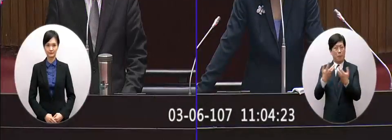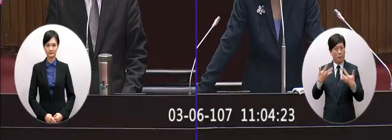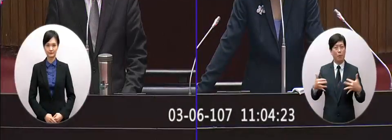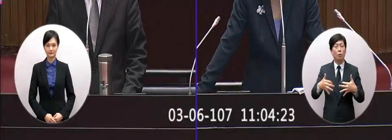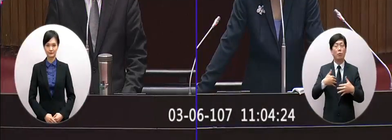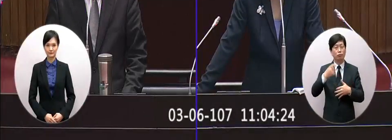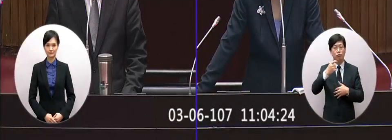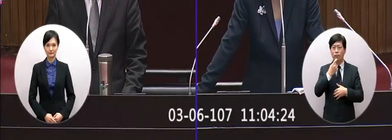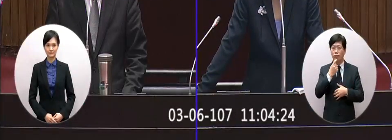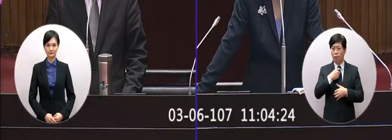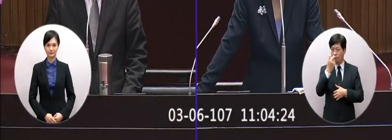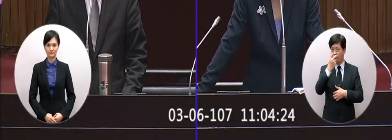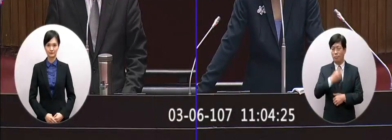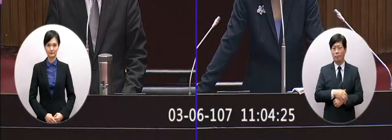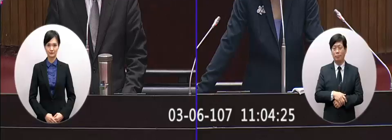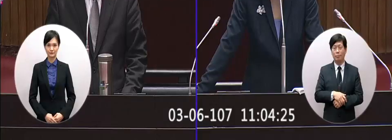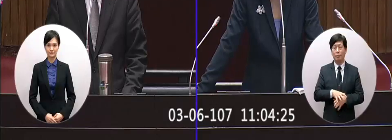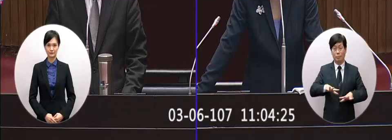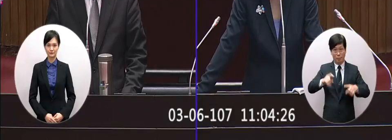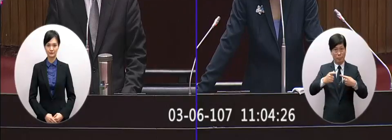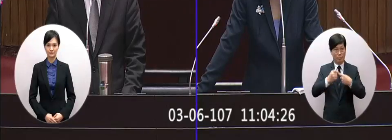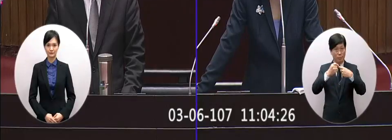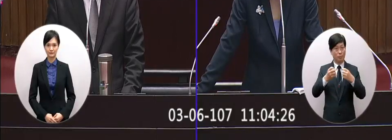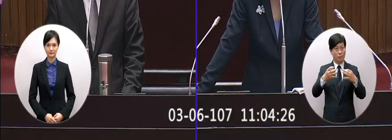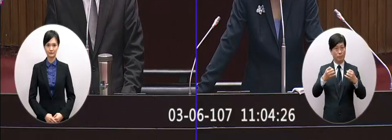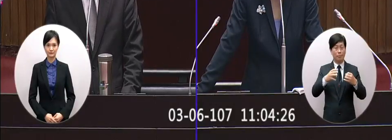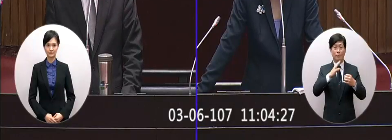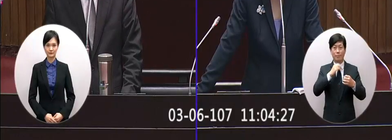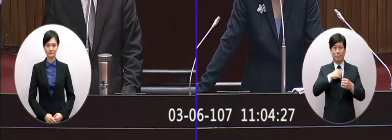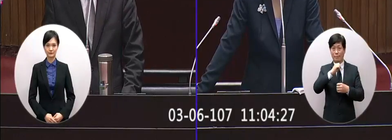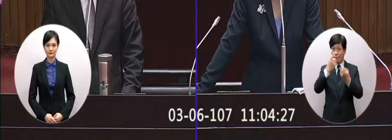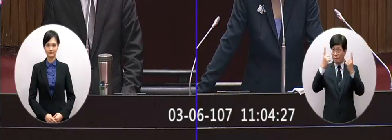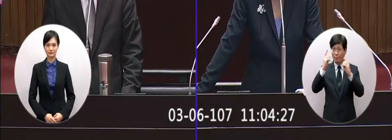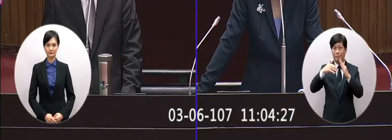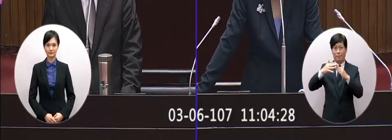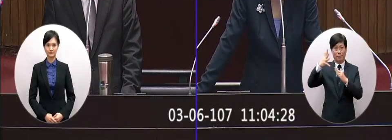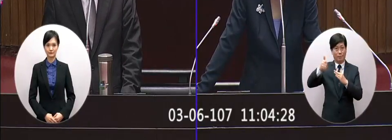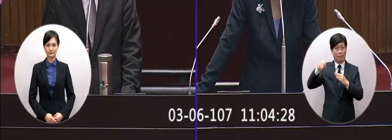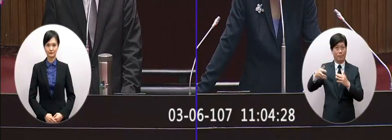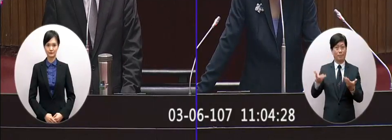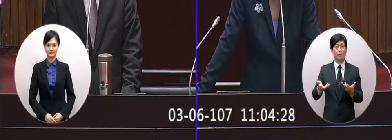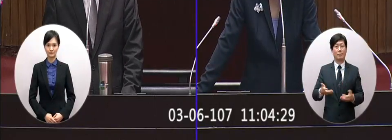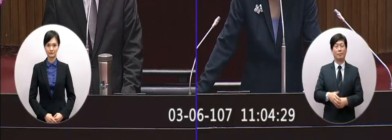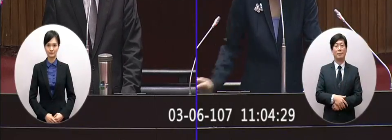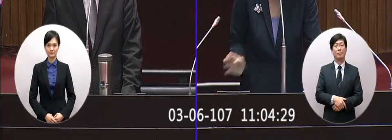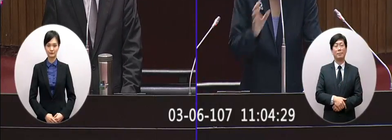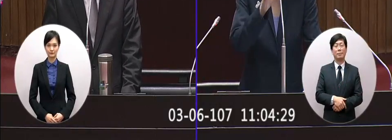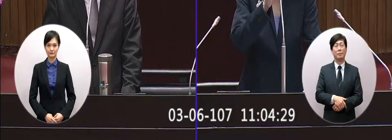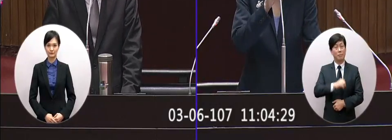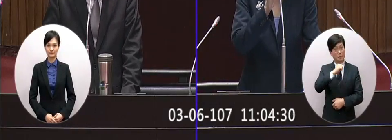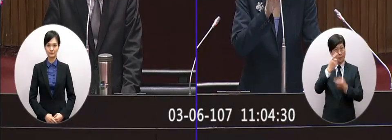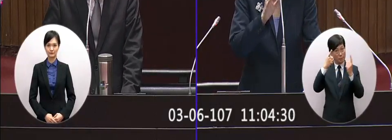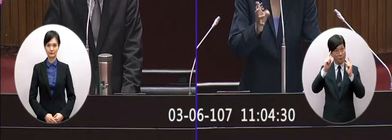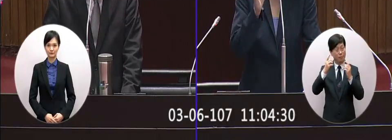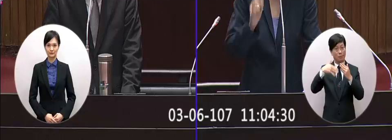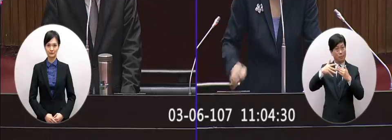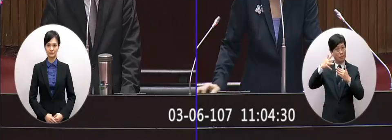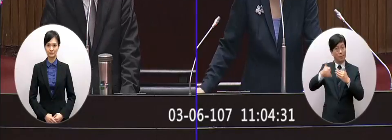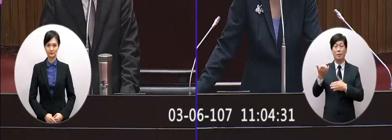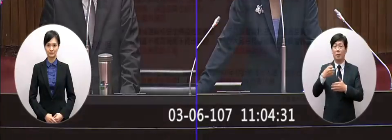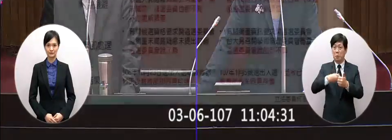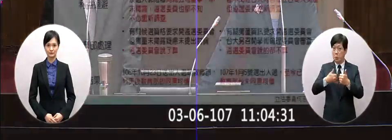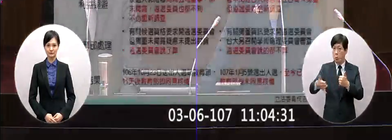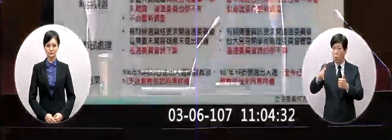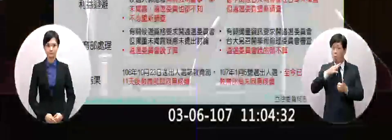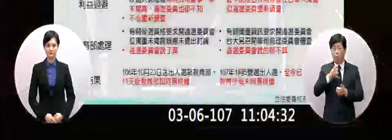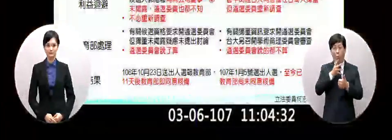们值得来做一些讨论。那我们首先就来谈谈有关于台大校长的这个事件了。那台大校长事件呢，刚刚有委员